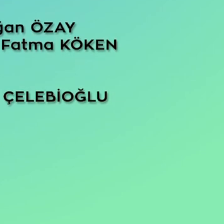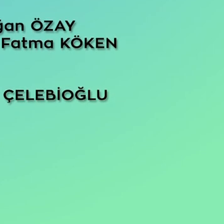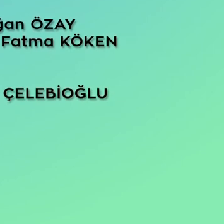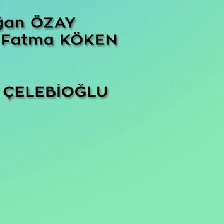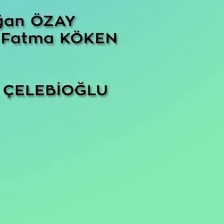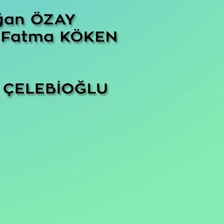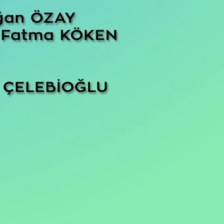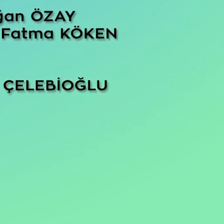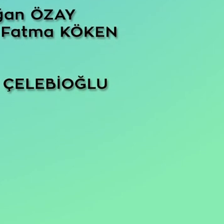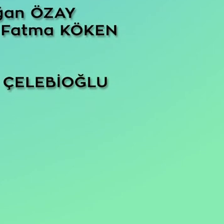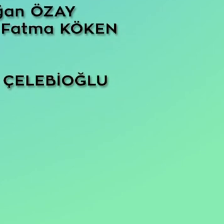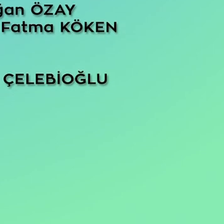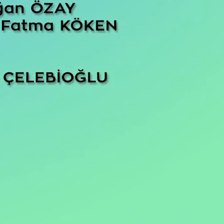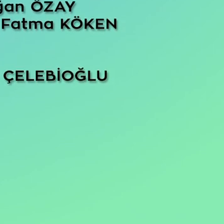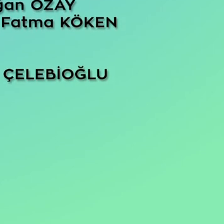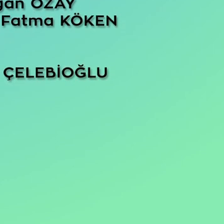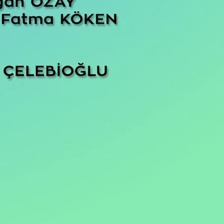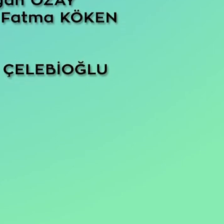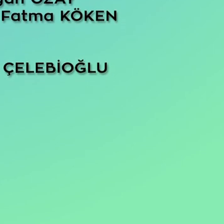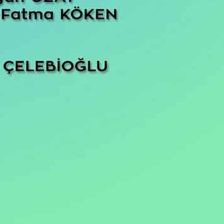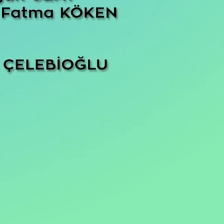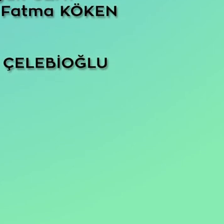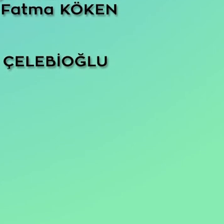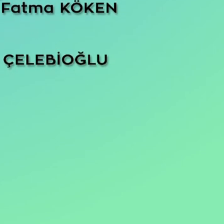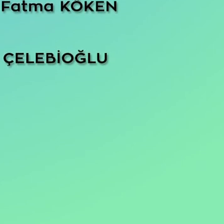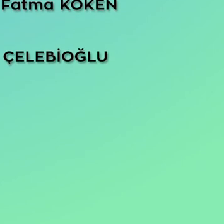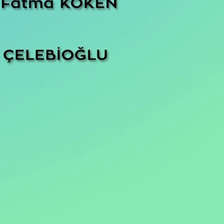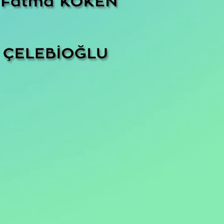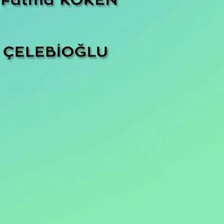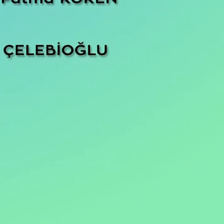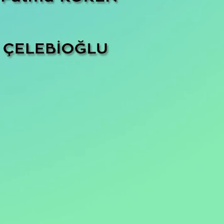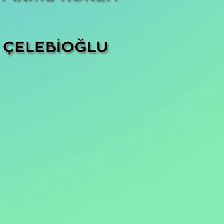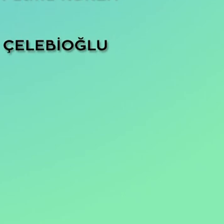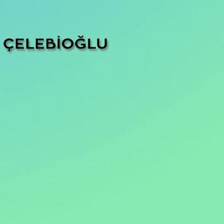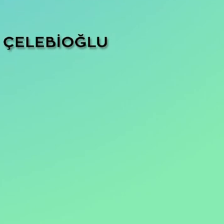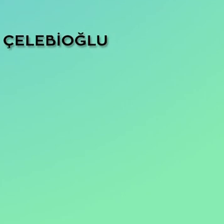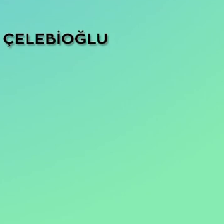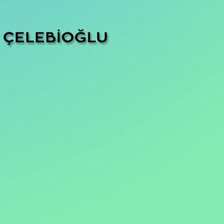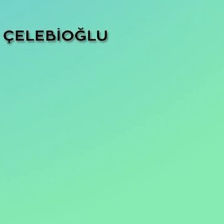Etkinlik seslendirmesi Pelin Soysal ve Muttalip Söylemez.